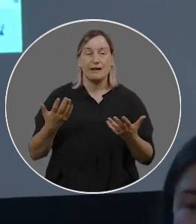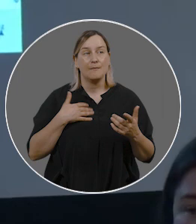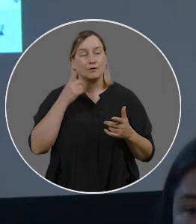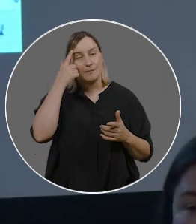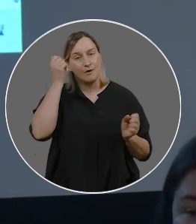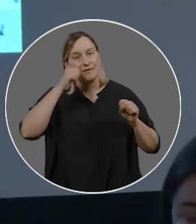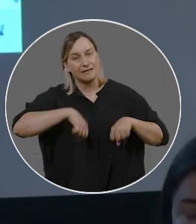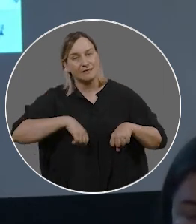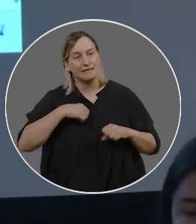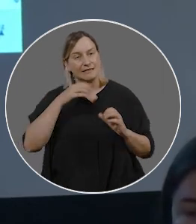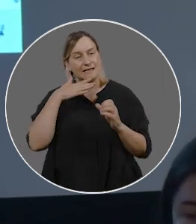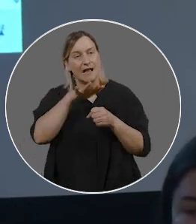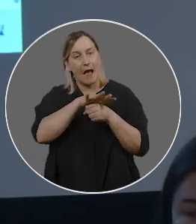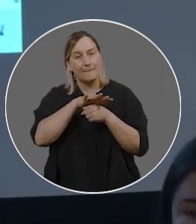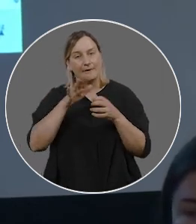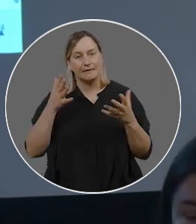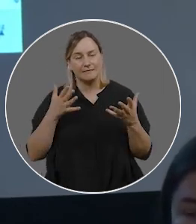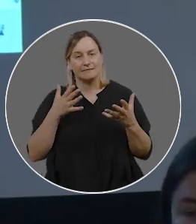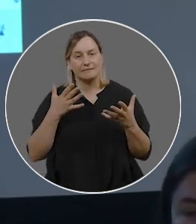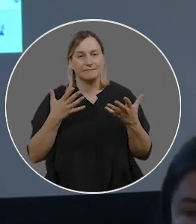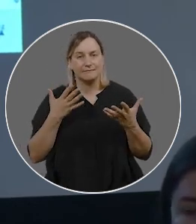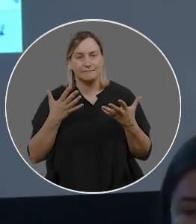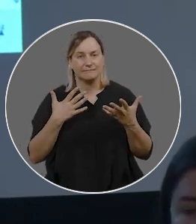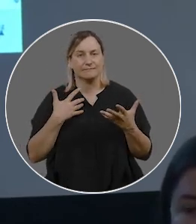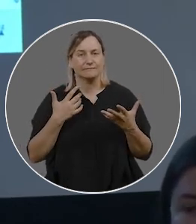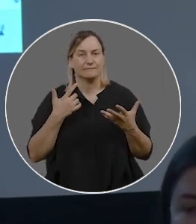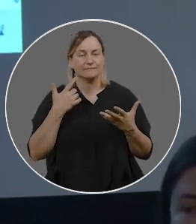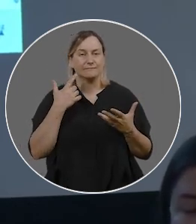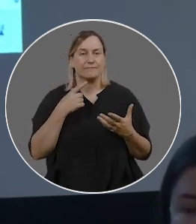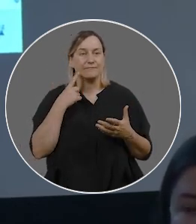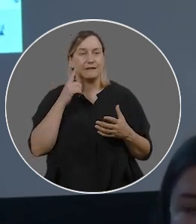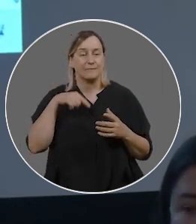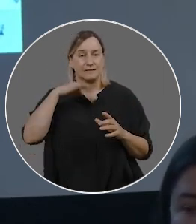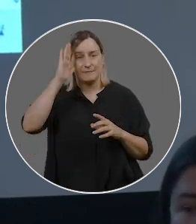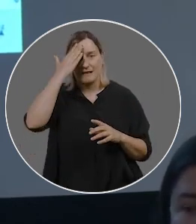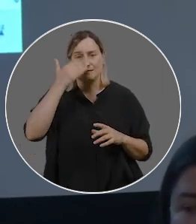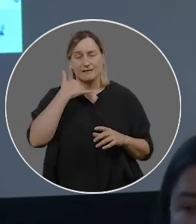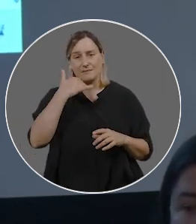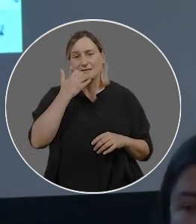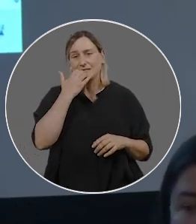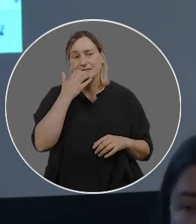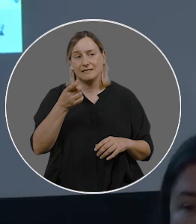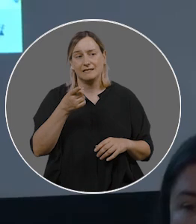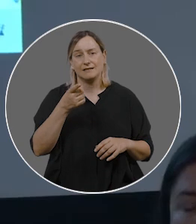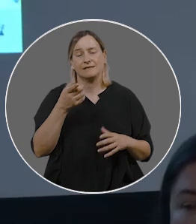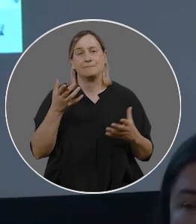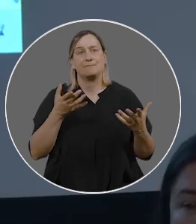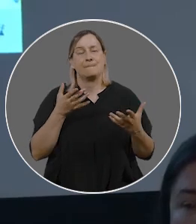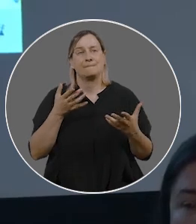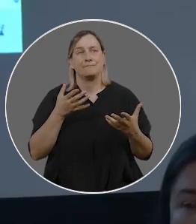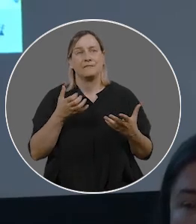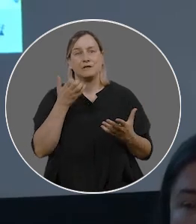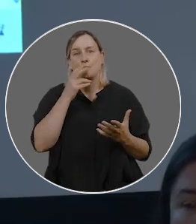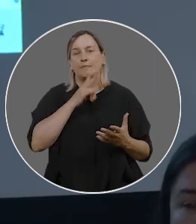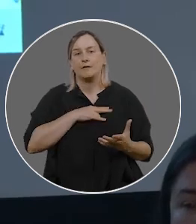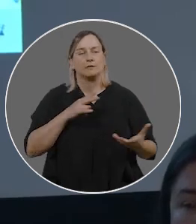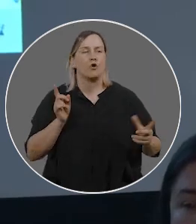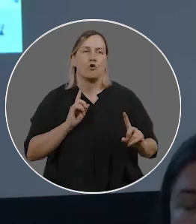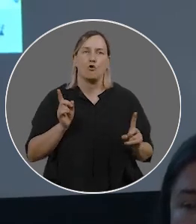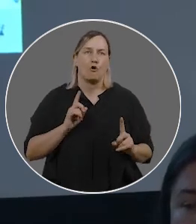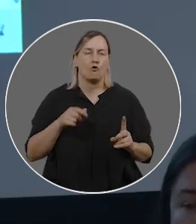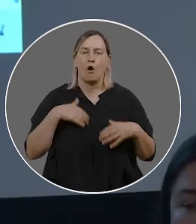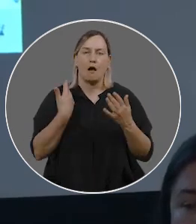determinats àmbits sí. De... Sí, sí, sí. Doncs, sí. I més que res saber-ho si no... Si tu em diguessis no, no, fins i tot la